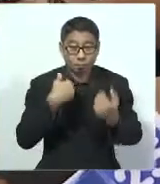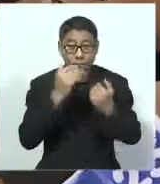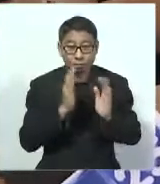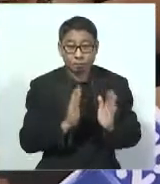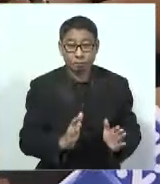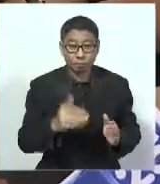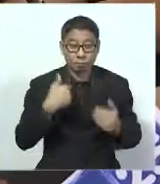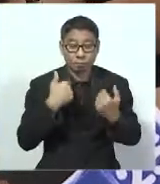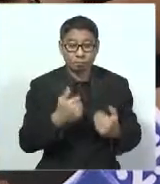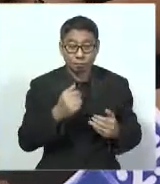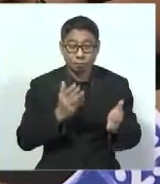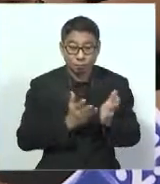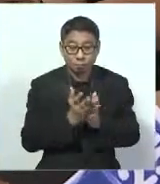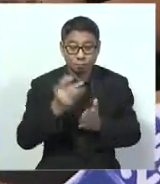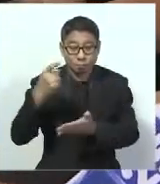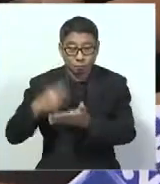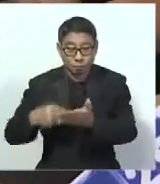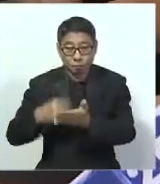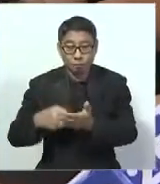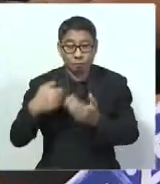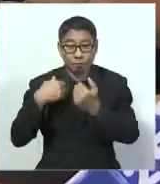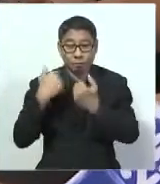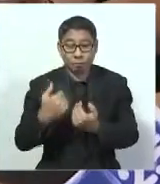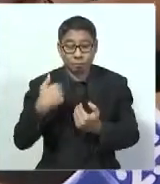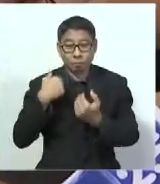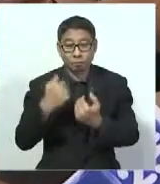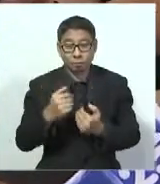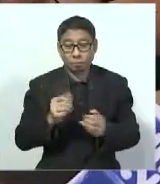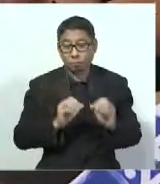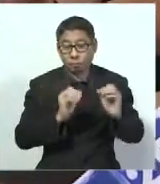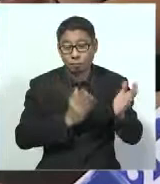พาะผู้ที่มีสิทธิ์ประกันสังคมแล้วก็ผู้ที่อาจจะ